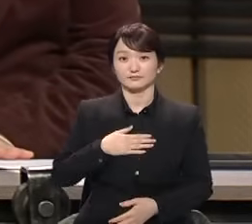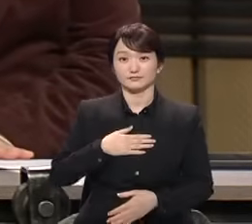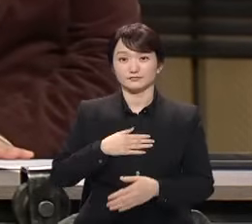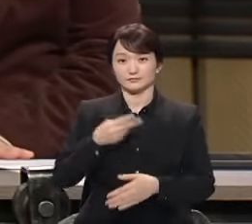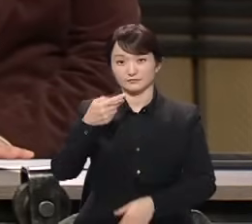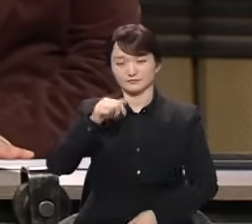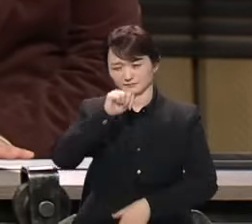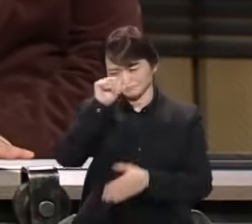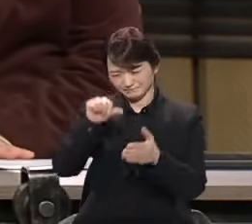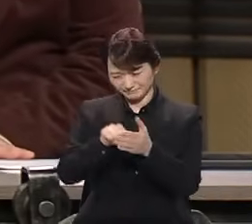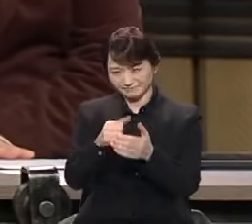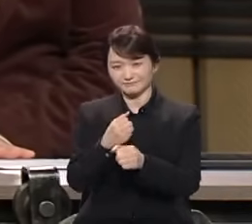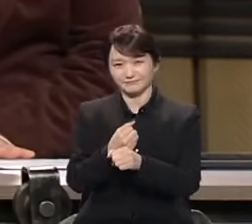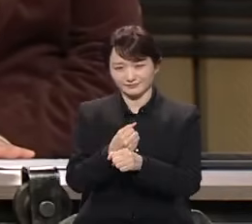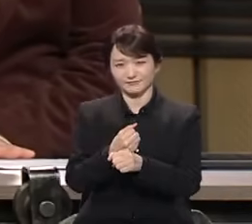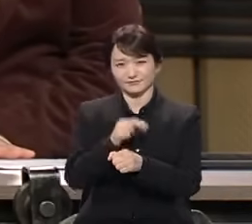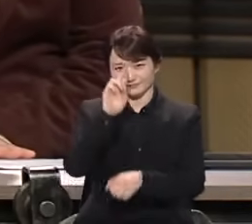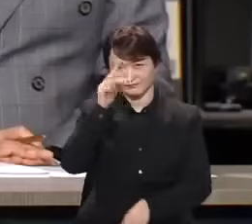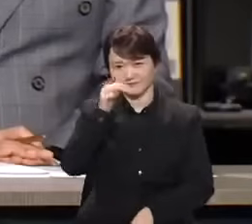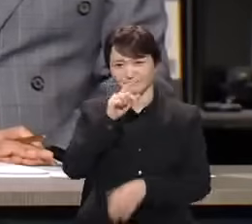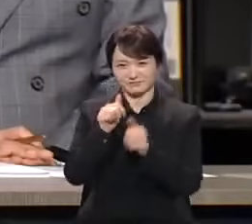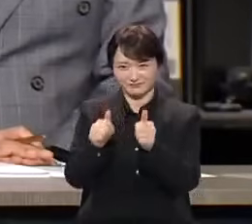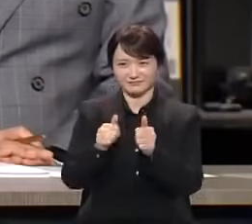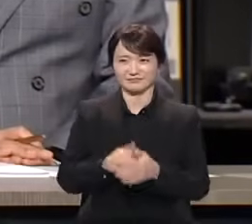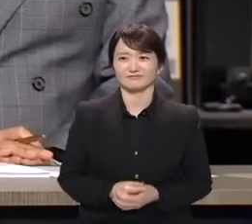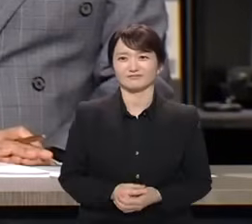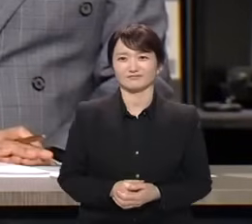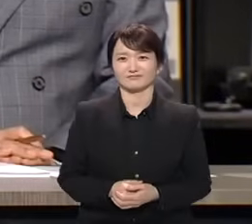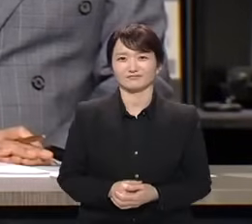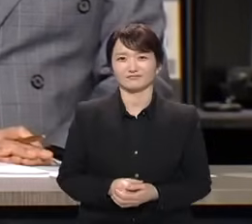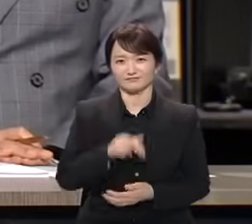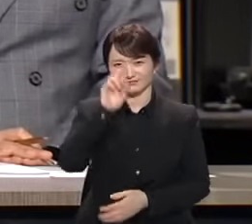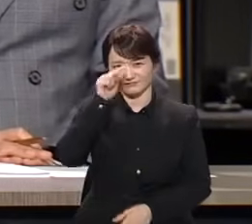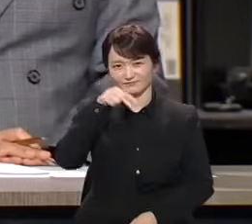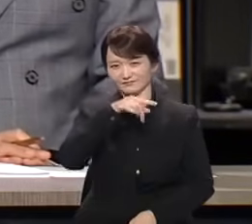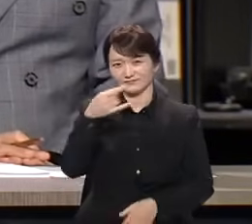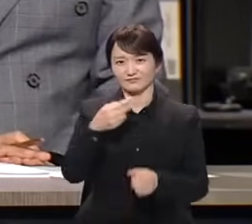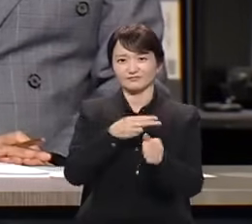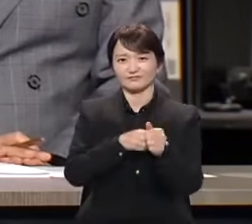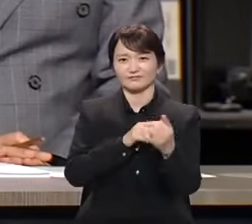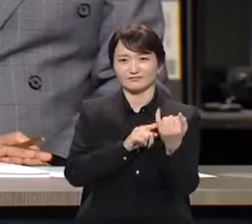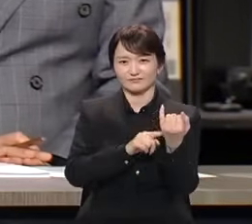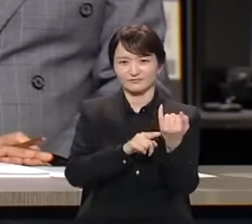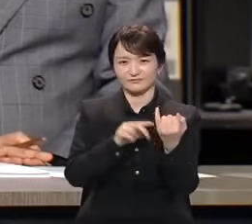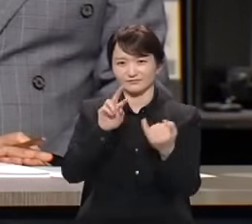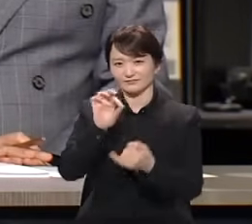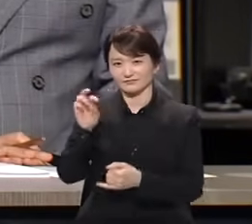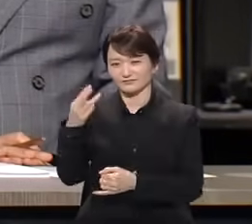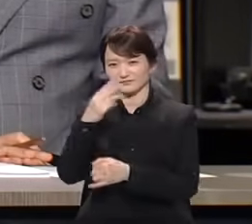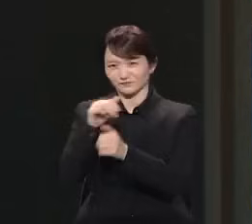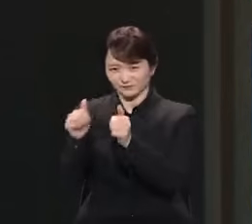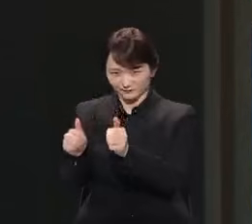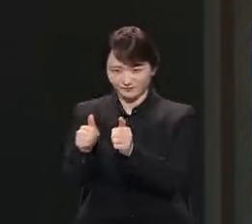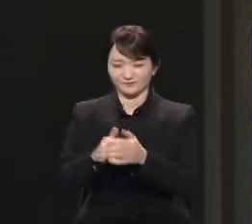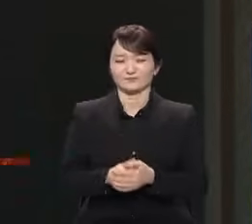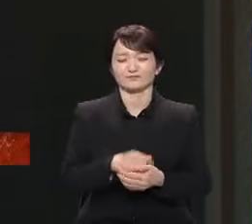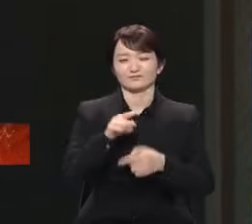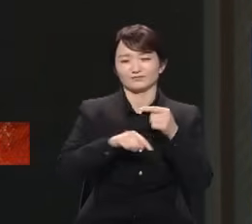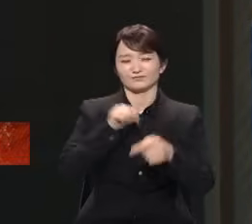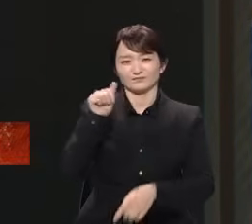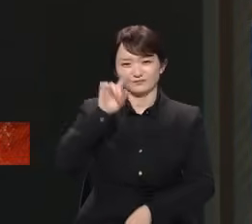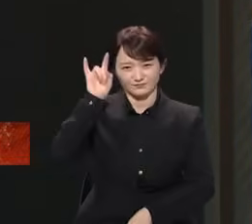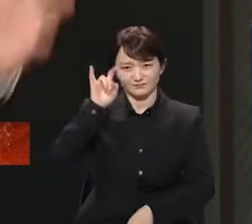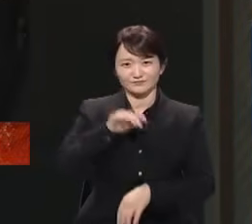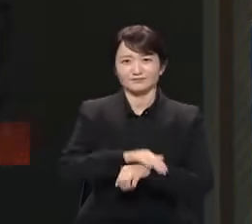반장과 평생 간다는 박지은 변호사. 역시 박상희 한국열린사이버대 교수, 양재열 변호사, 그리고 박준의 서